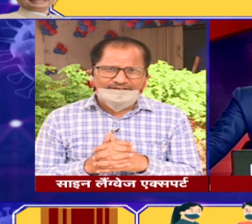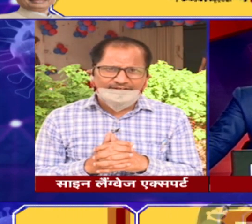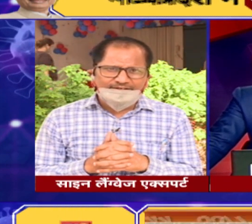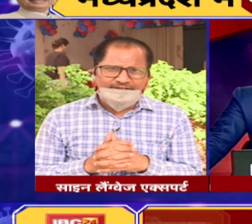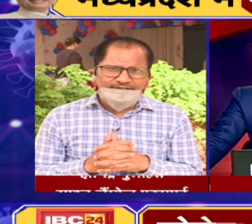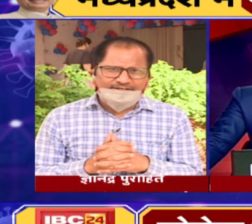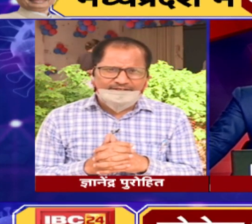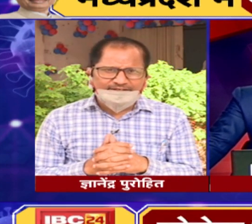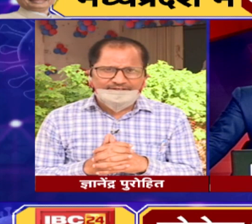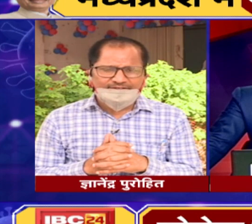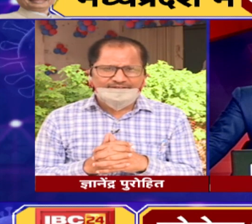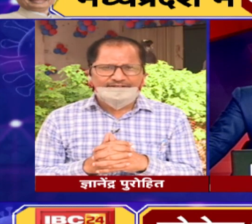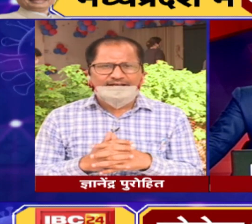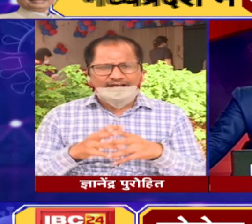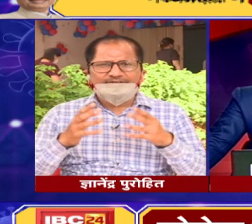बताएं।